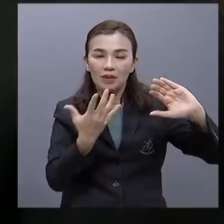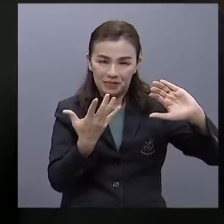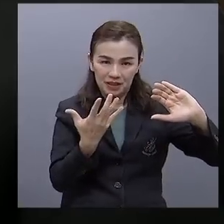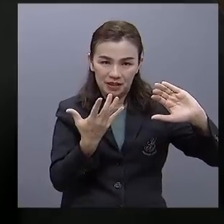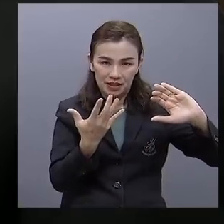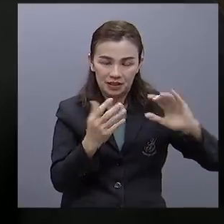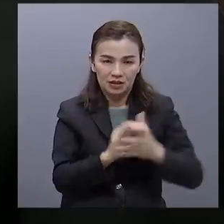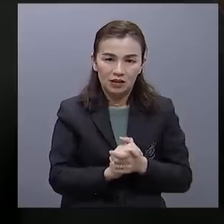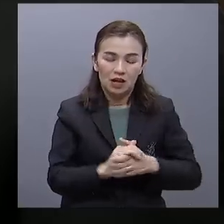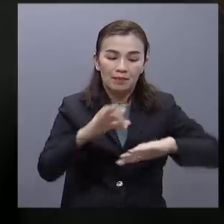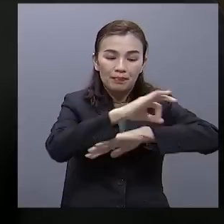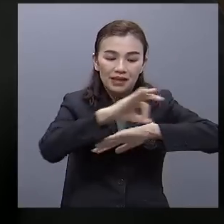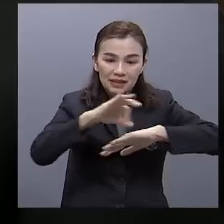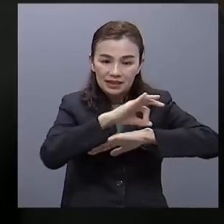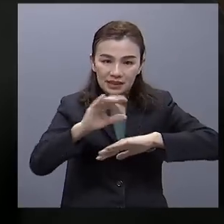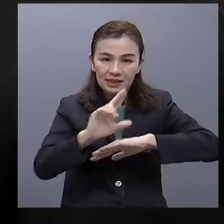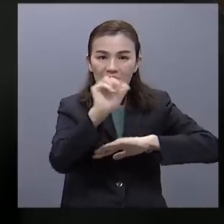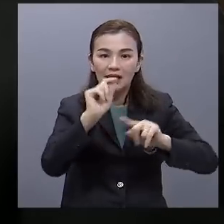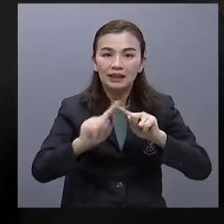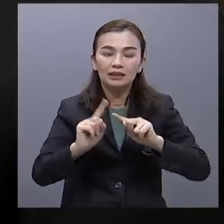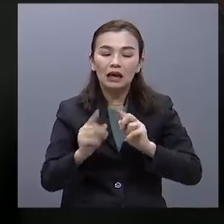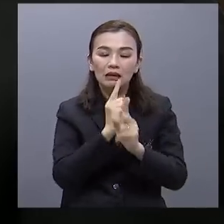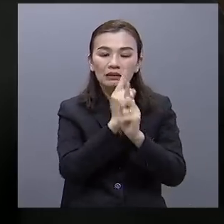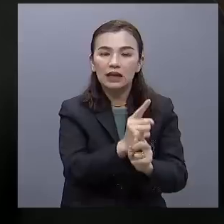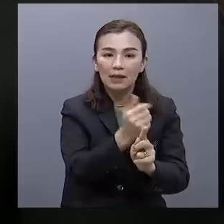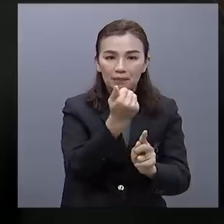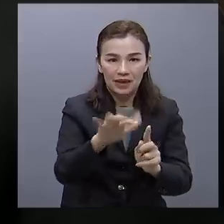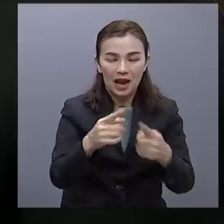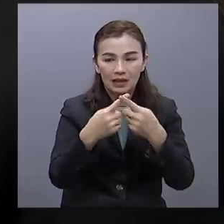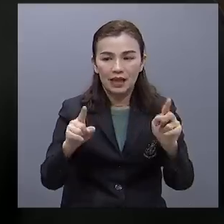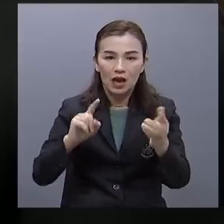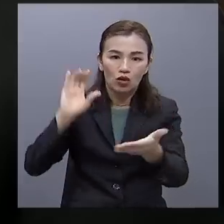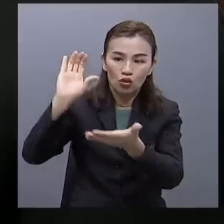ามงบของนี้ได้จะไปกระทบกับตัวงบลงทุนที่ต้อง